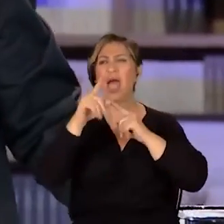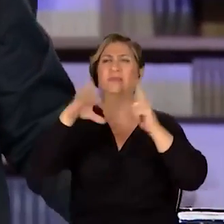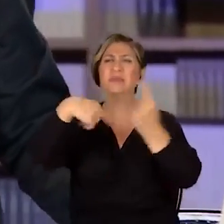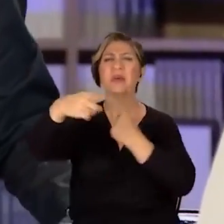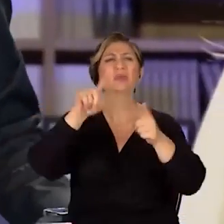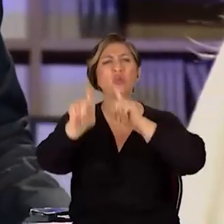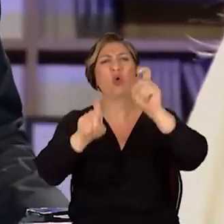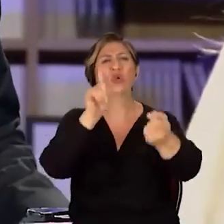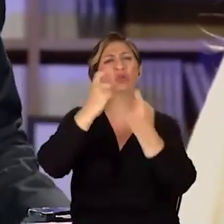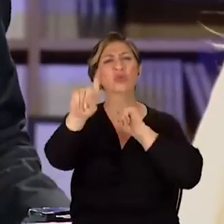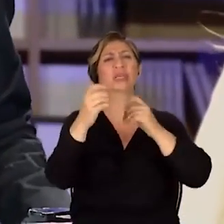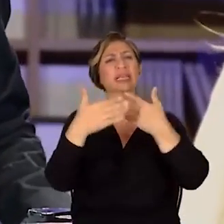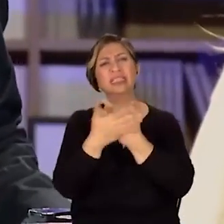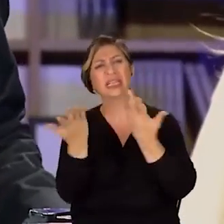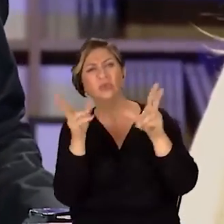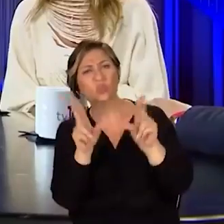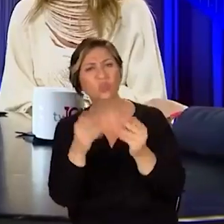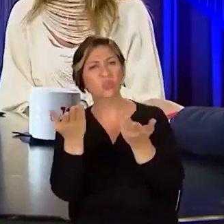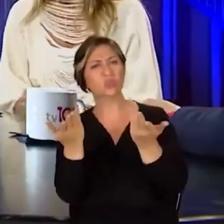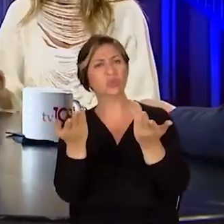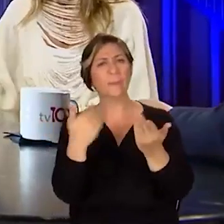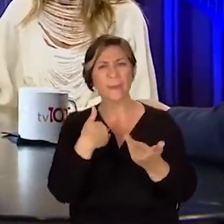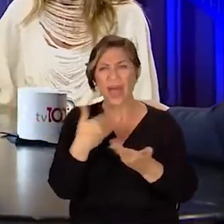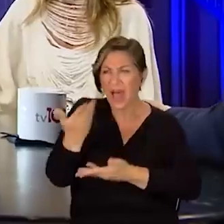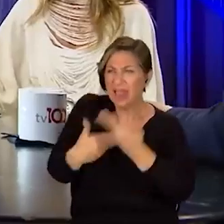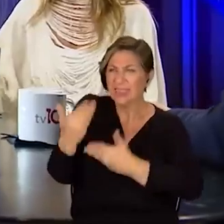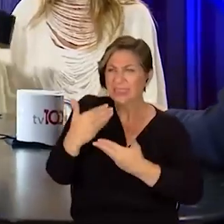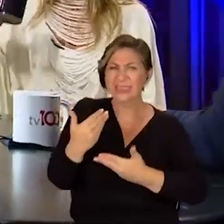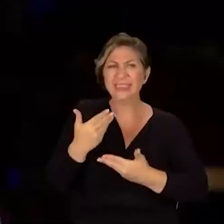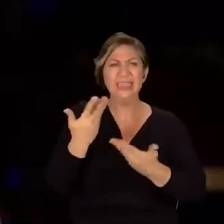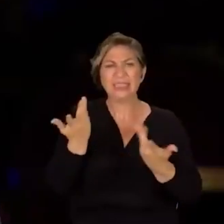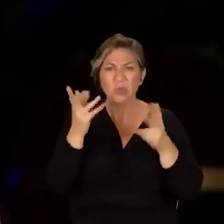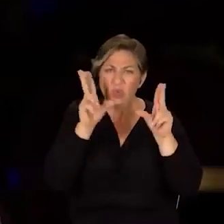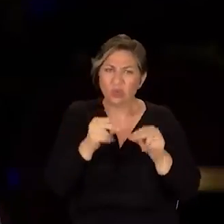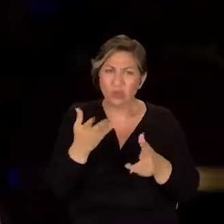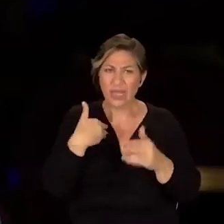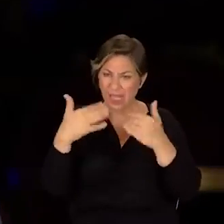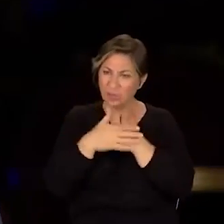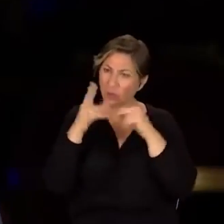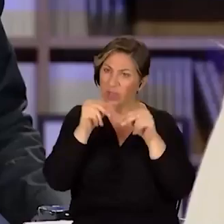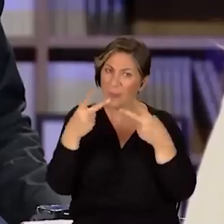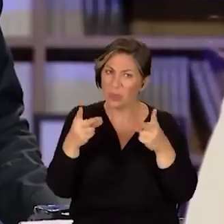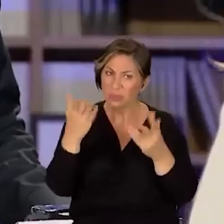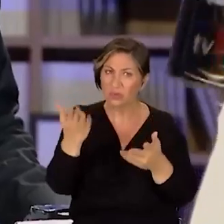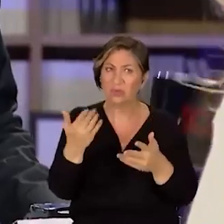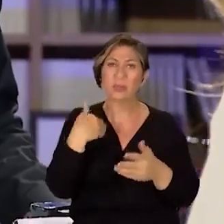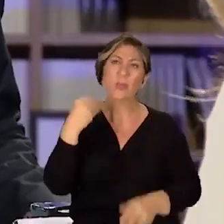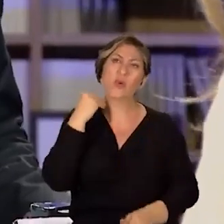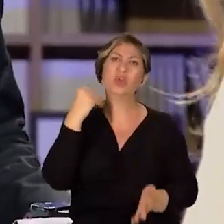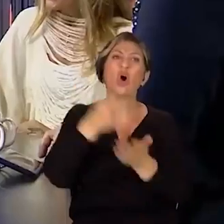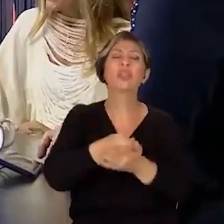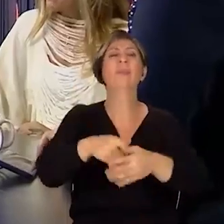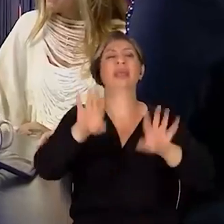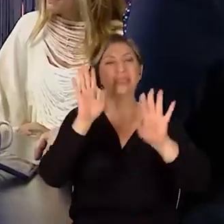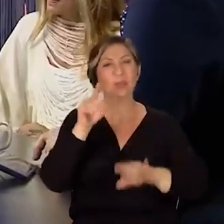şunu soruyor. Gece nasıl uyuyorsun? Yani bana bunu yaptıktan sonra gece uyuyabiliyor musun? Bana borcunu